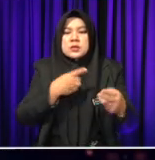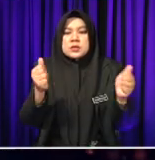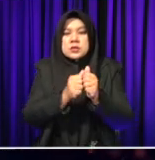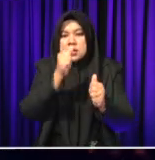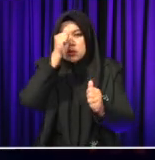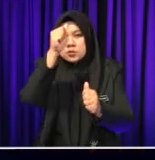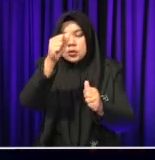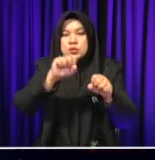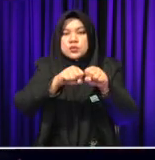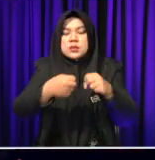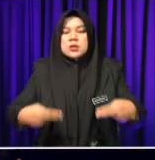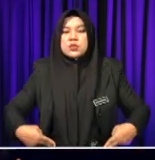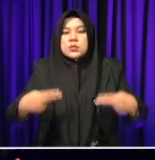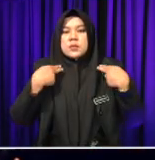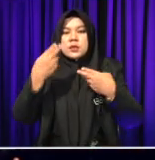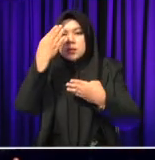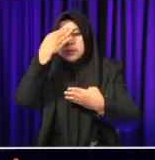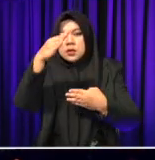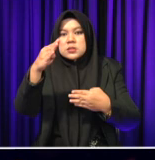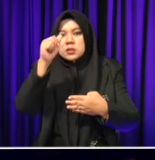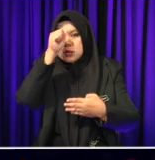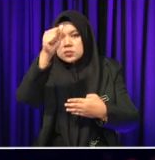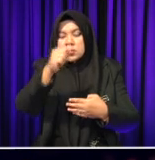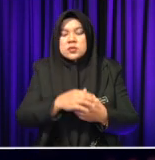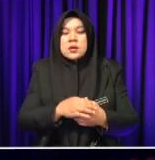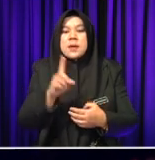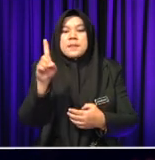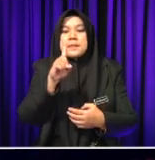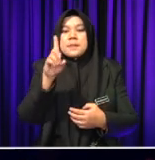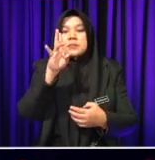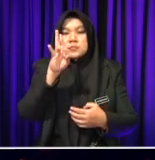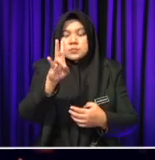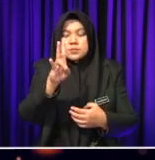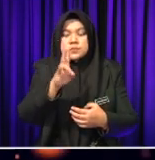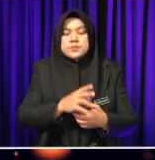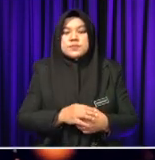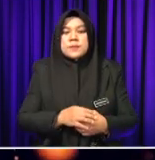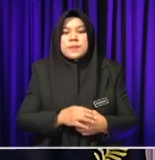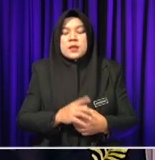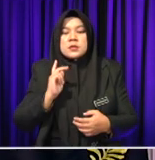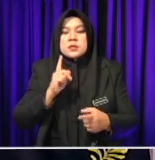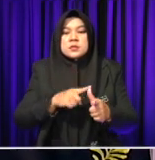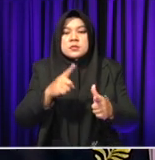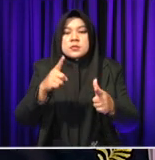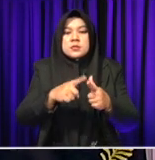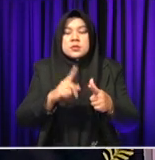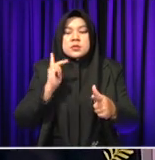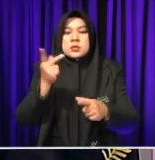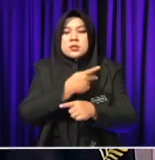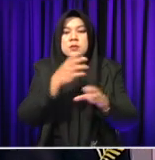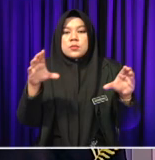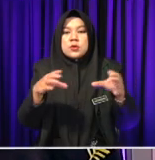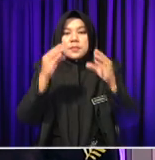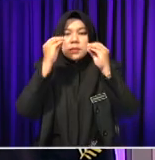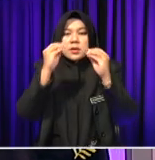diberkati oleh Allah okey Baiklah boleh a mana-mana tujuh tu anak-anak murid ambil okey kemudian buatkan dia sebagai